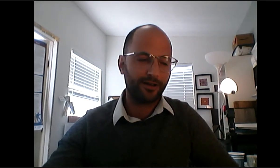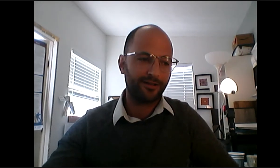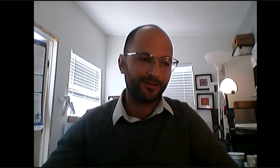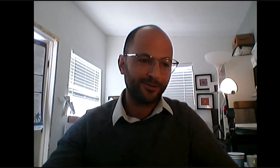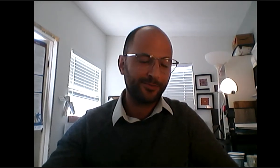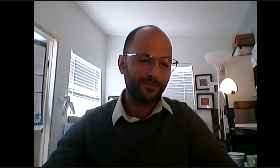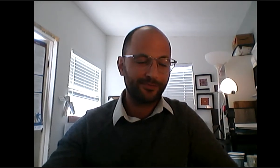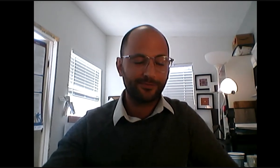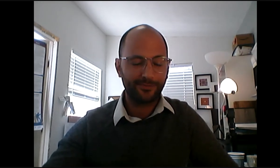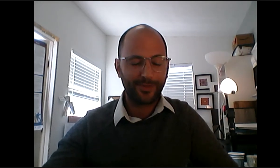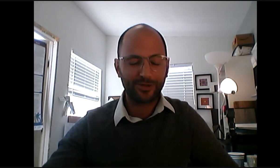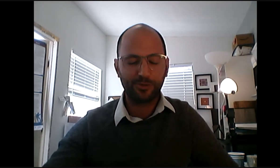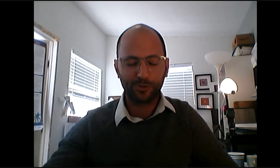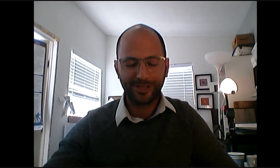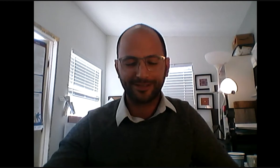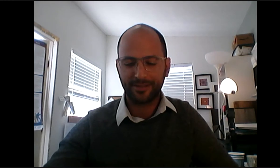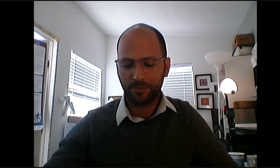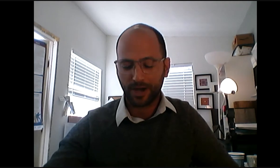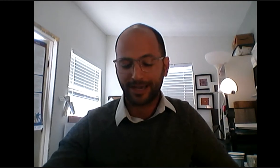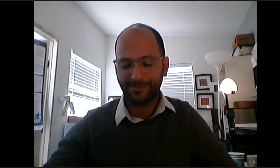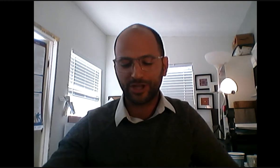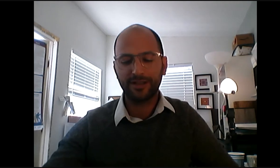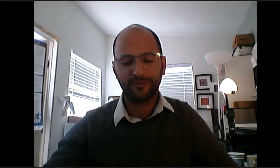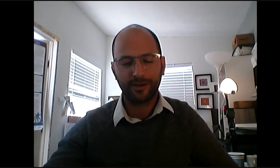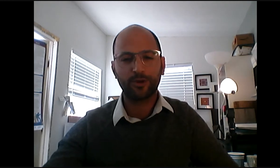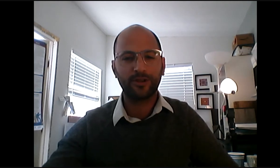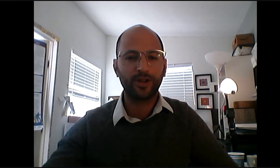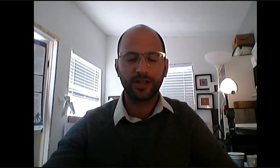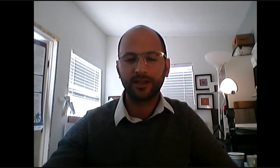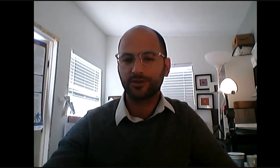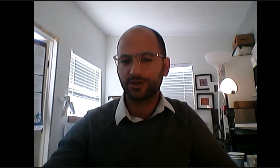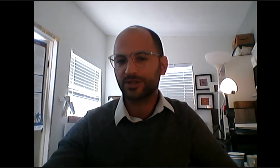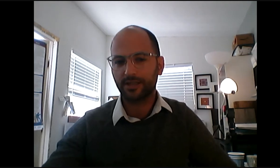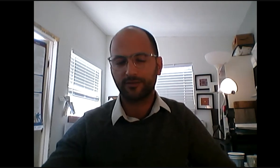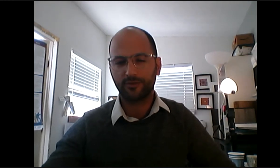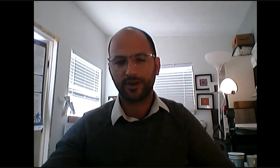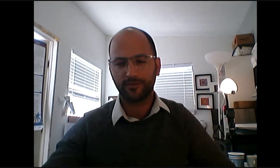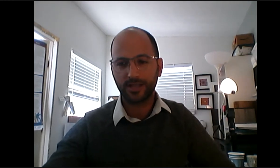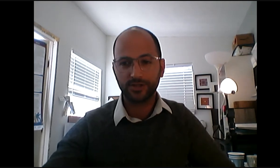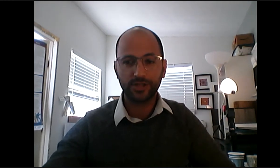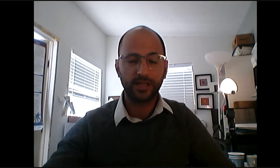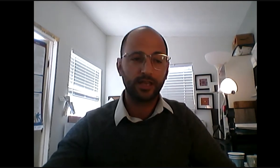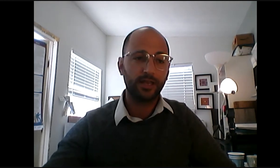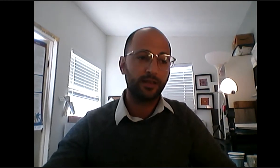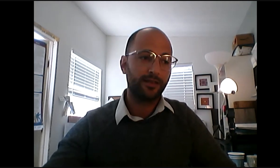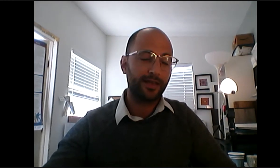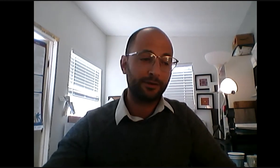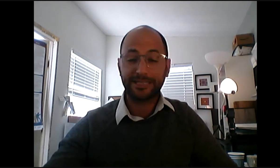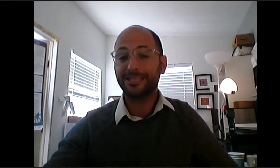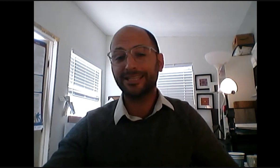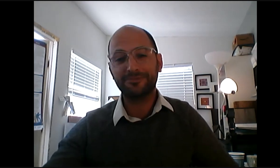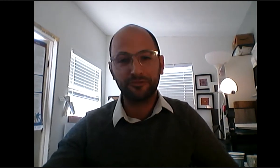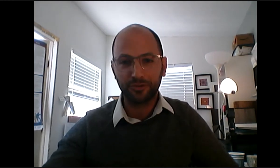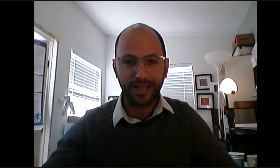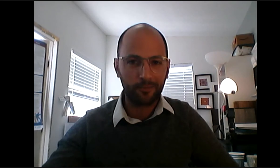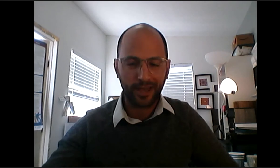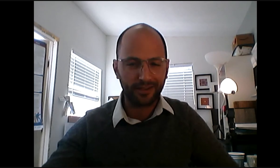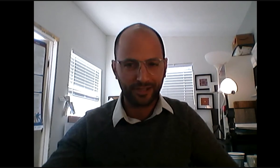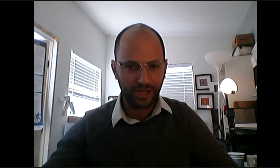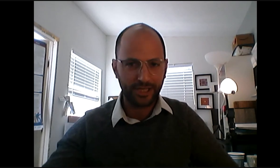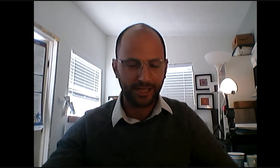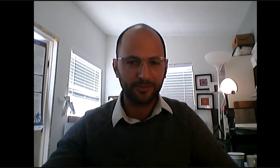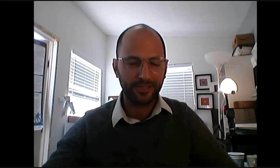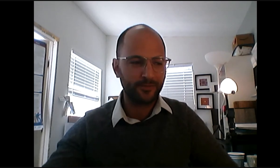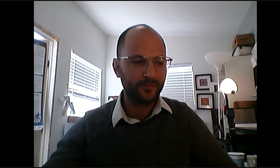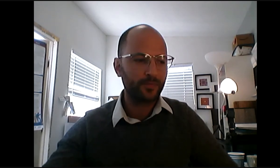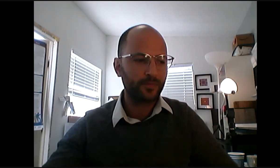תקופה... די משמעותית בחיים שלי, והמון המון אנרגיות שהוצאתי עבור החברה הזאת, מצאתי את עצמי מפוטר